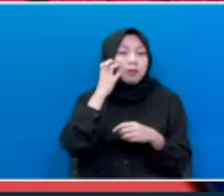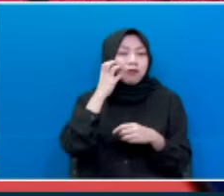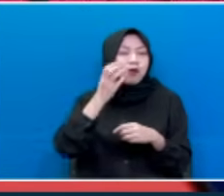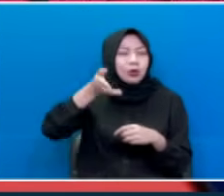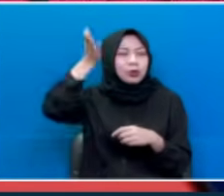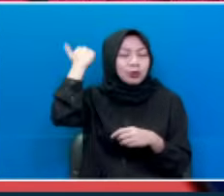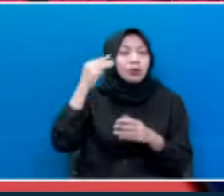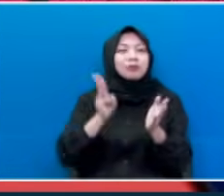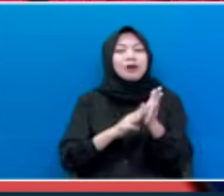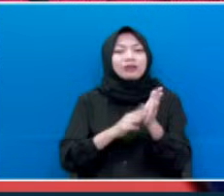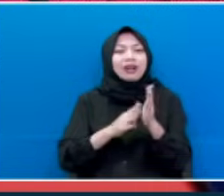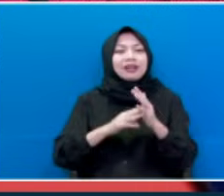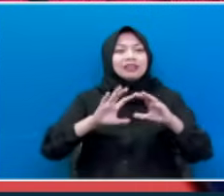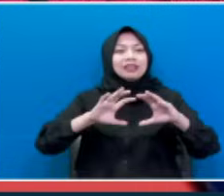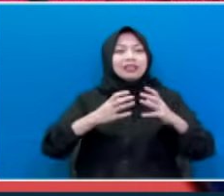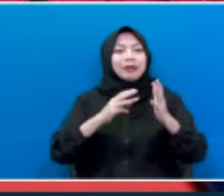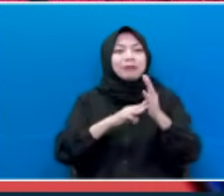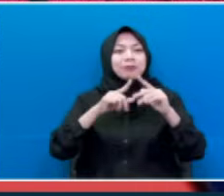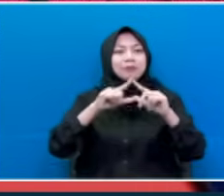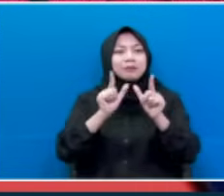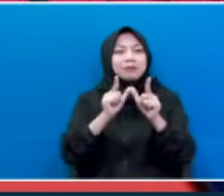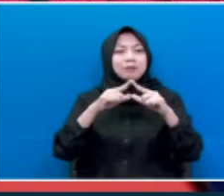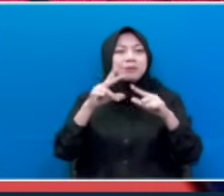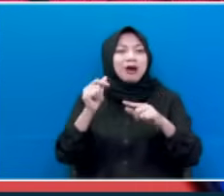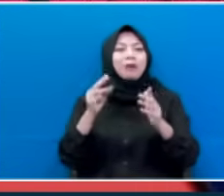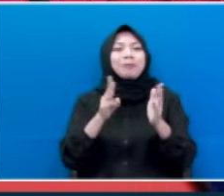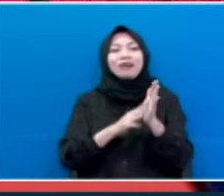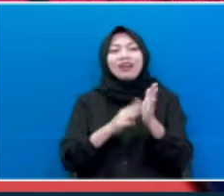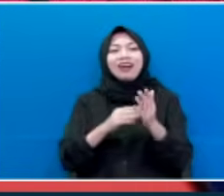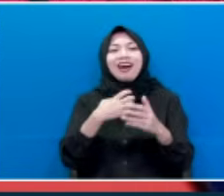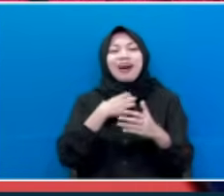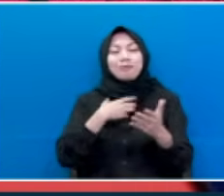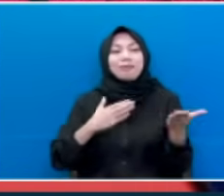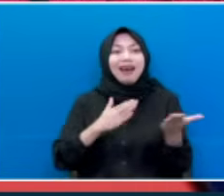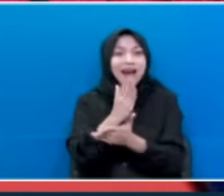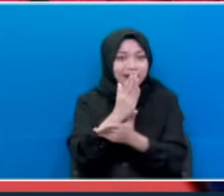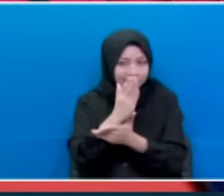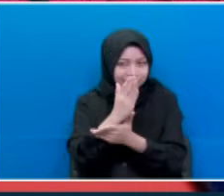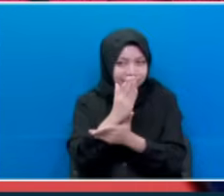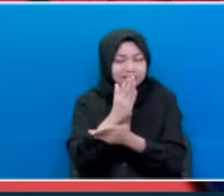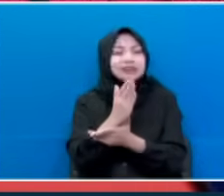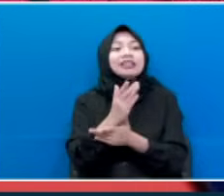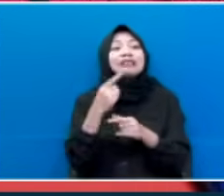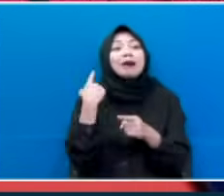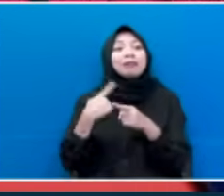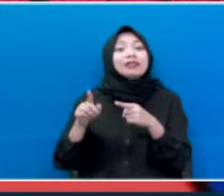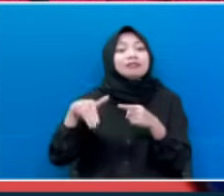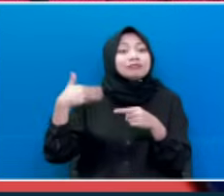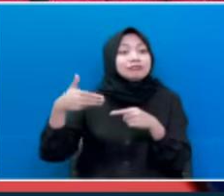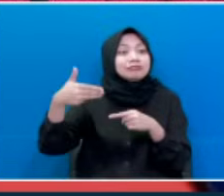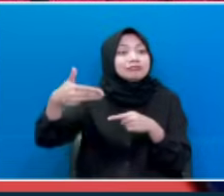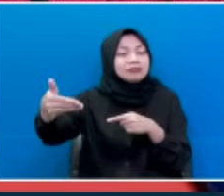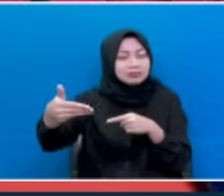tim mawar gitu kan penculikan aktivis hak asasi manusia gitu kan tapi dalam beberapa eh apa